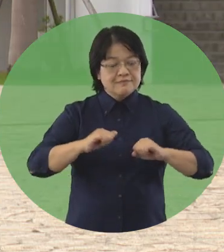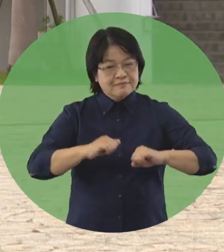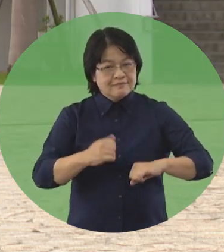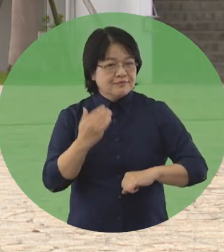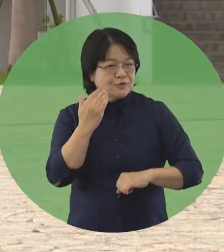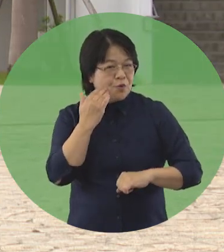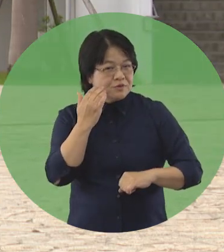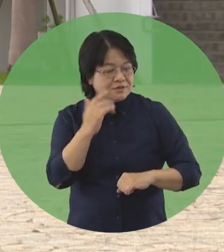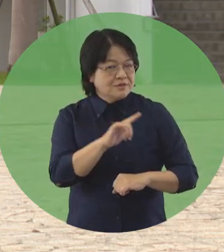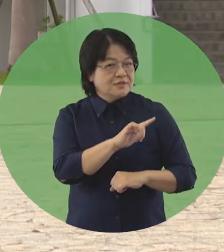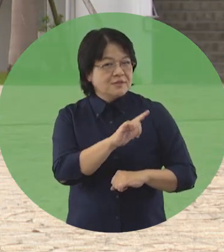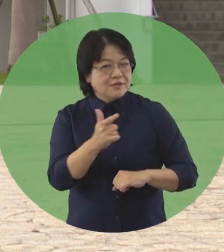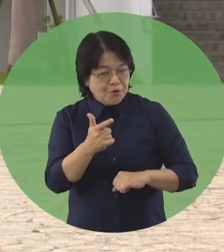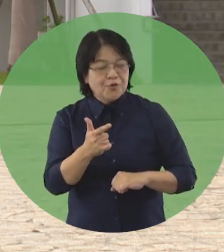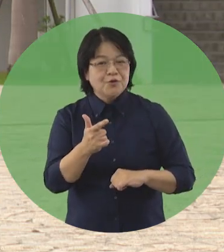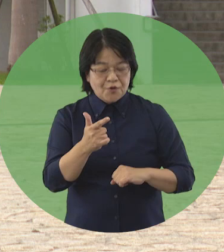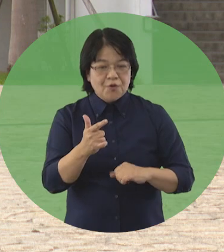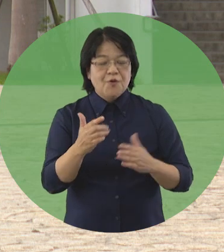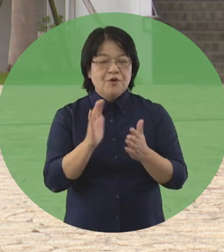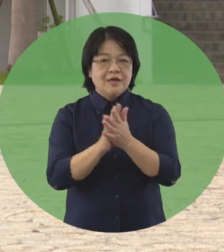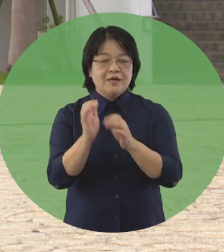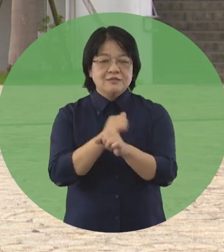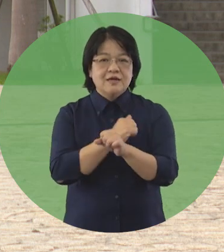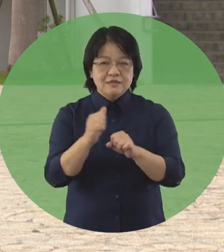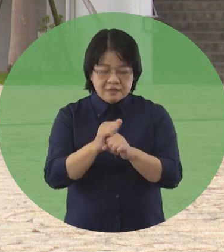魅力に触れ合いましょう。